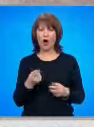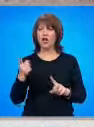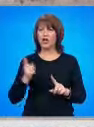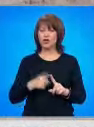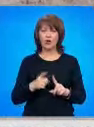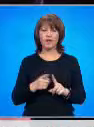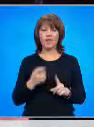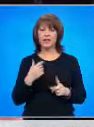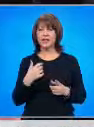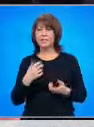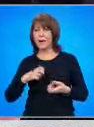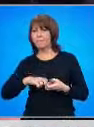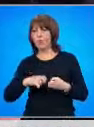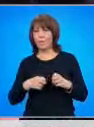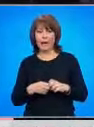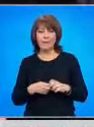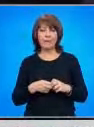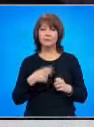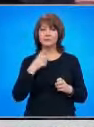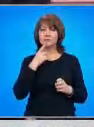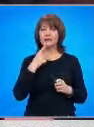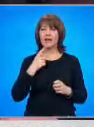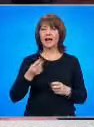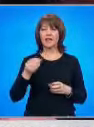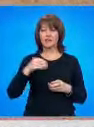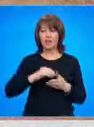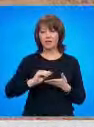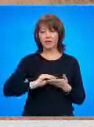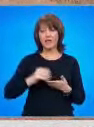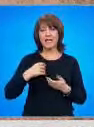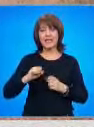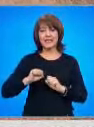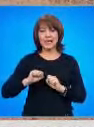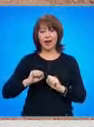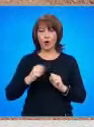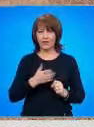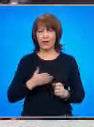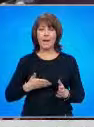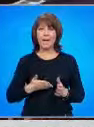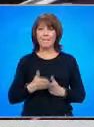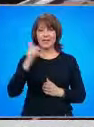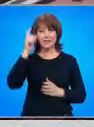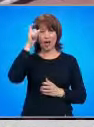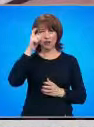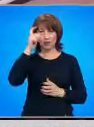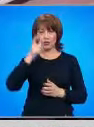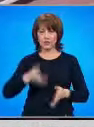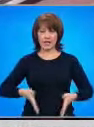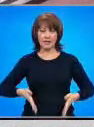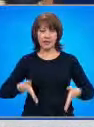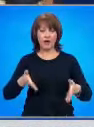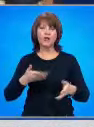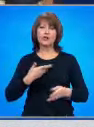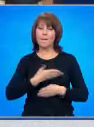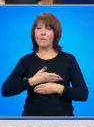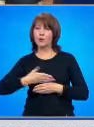с достъпа до чуждестранни пристанища и изключването на застраховки. Реджеп Тайп Ердоган увери, че през турска територия ще продължи трансфера на руски храни